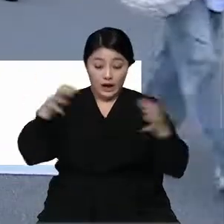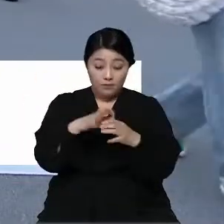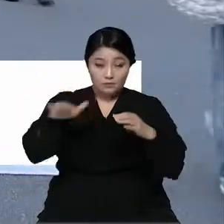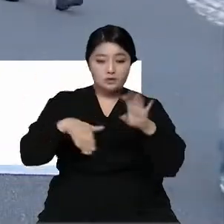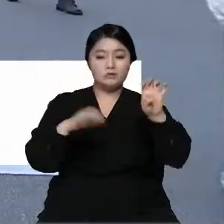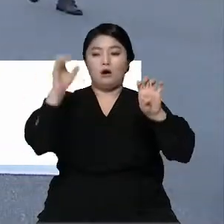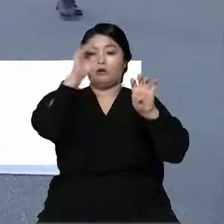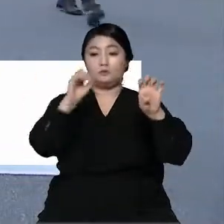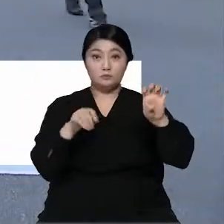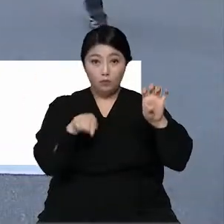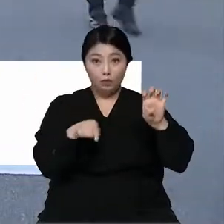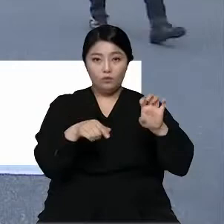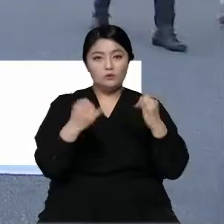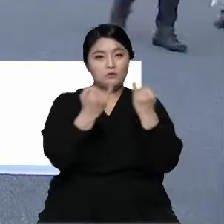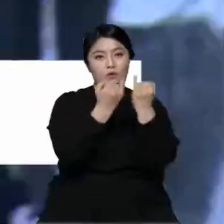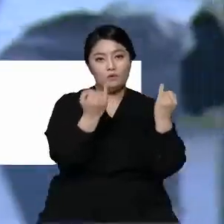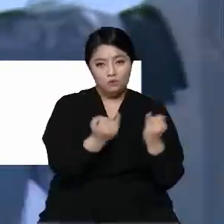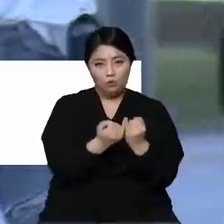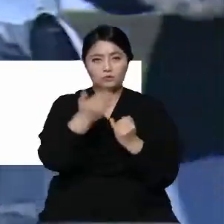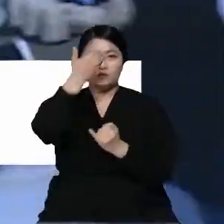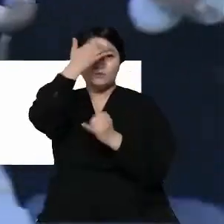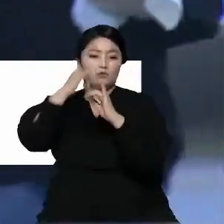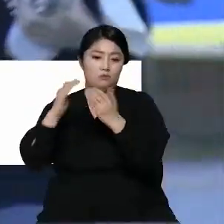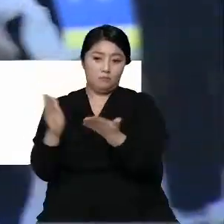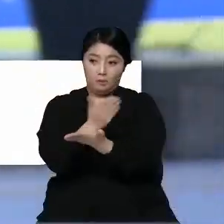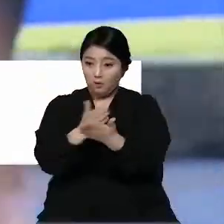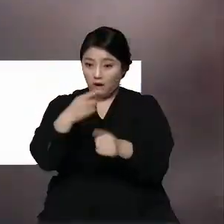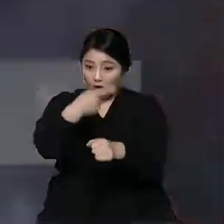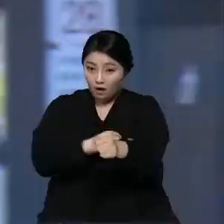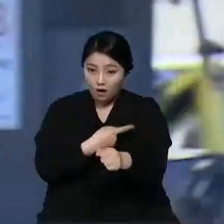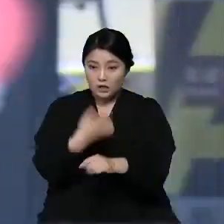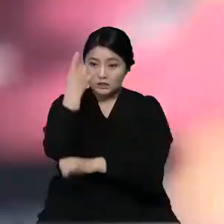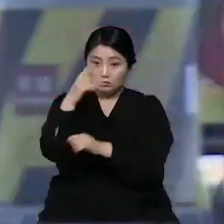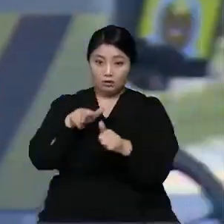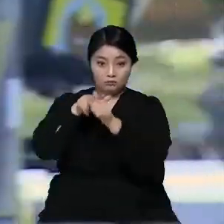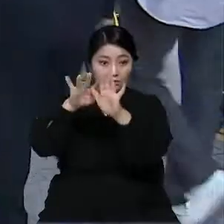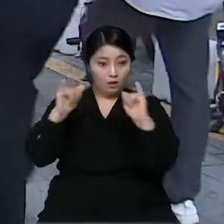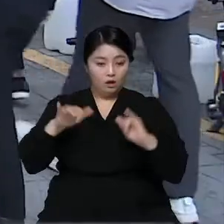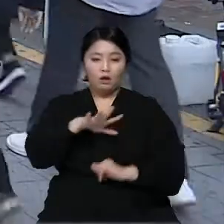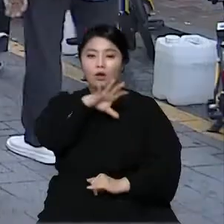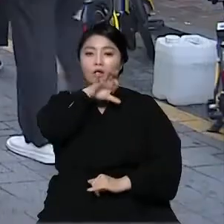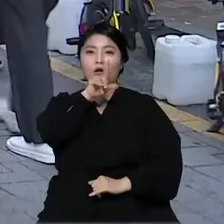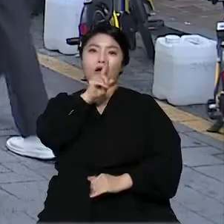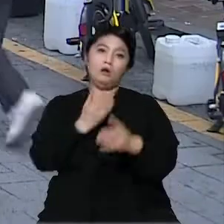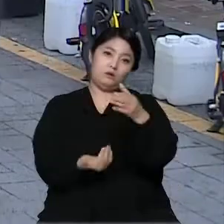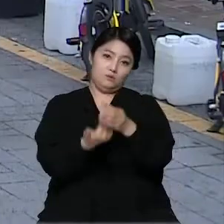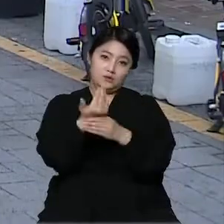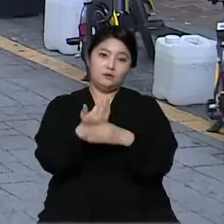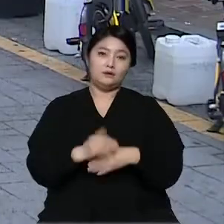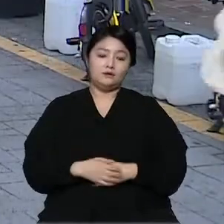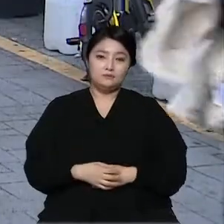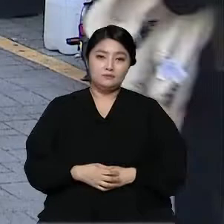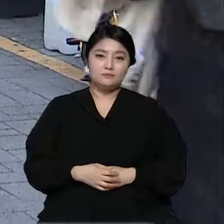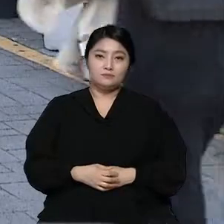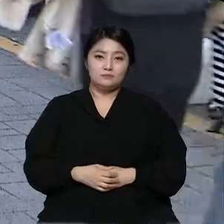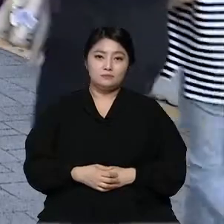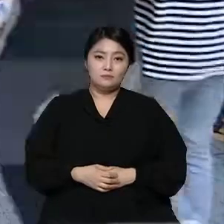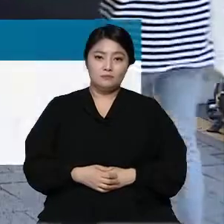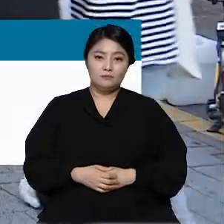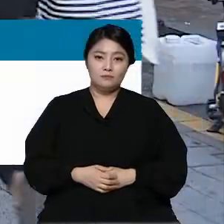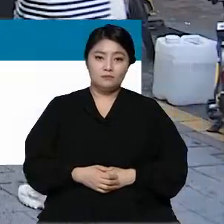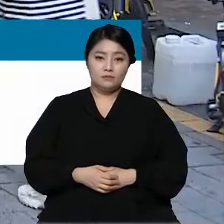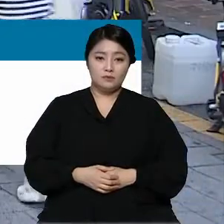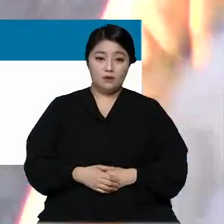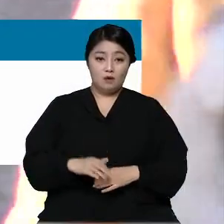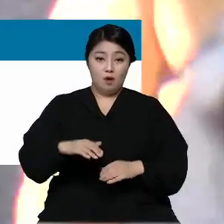가운데 40%가 여성과 청년에게 할당되면서 기존 입지자들의 반발도 나오고 있습니다. 이제 권리당은 뭐지까지 이미